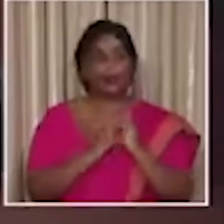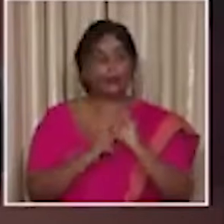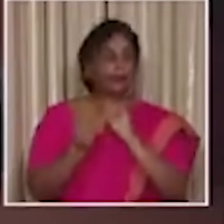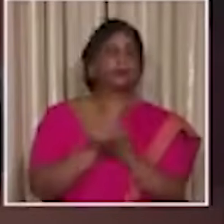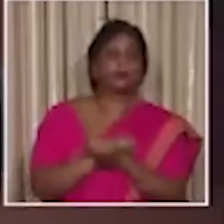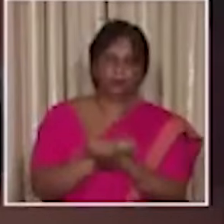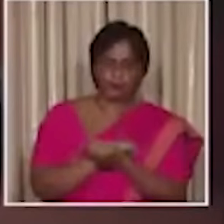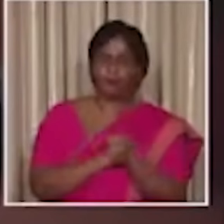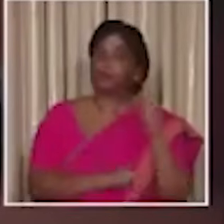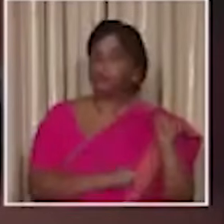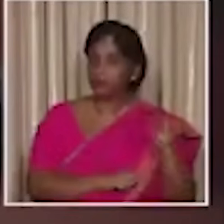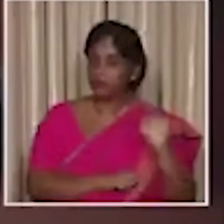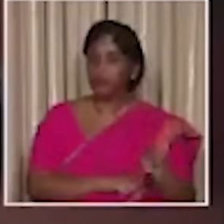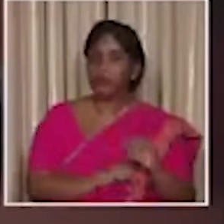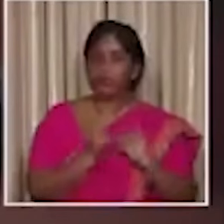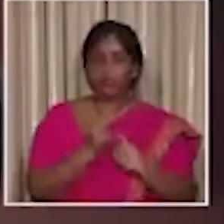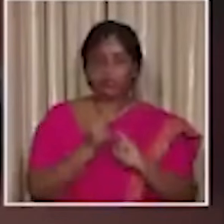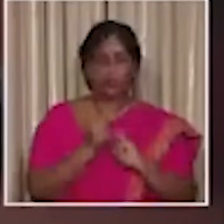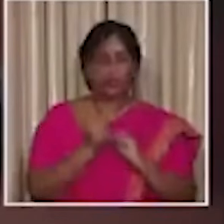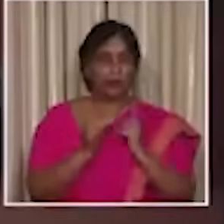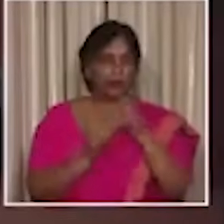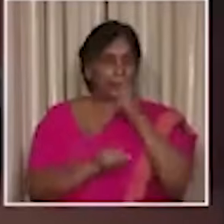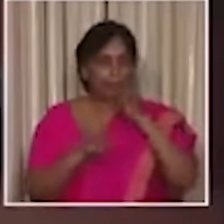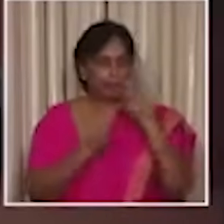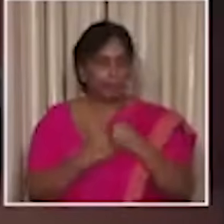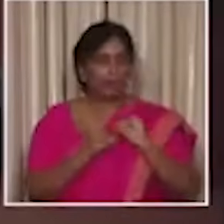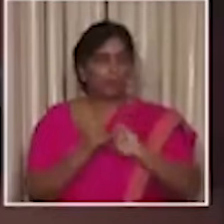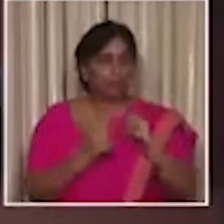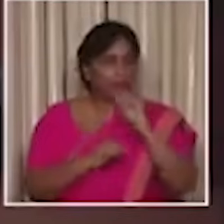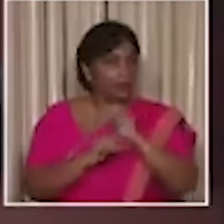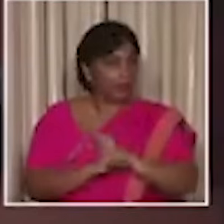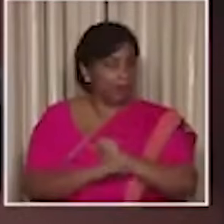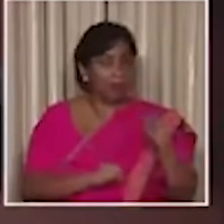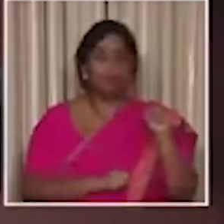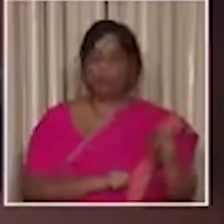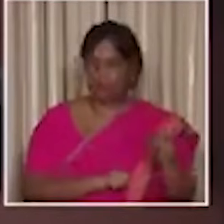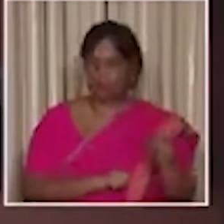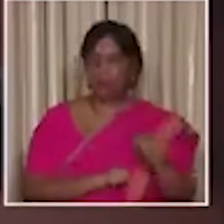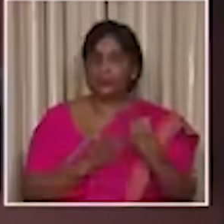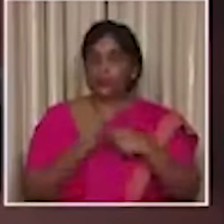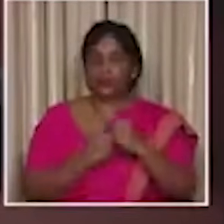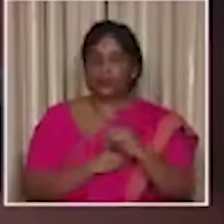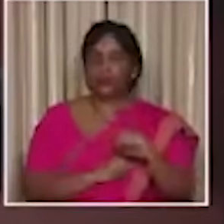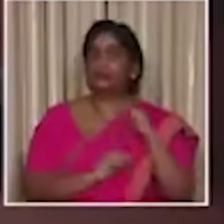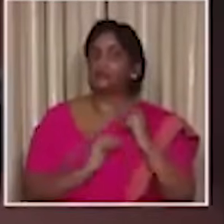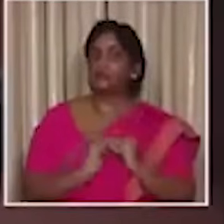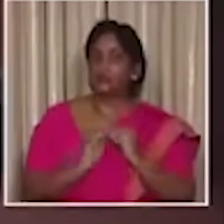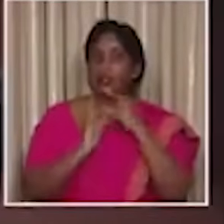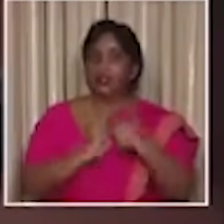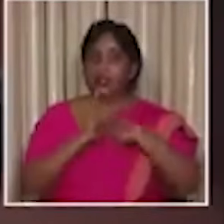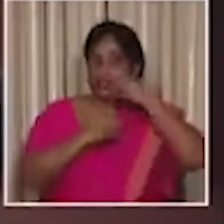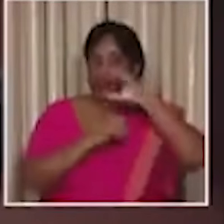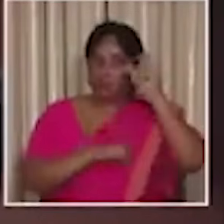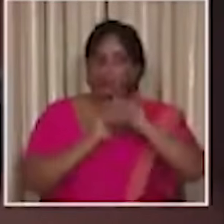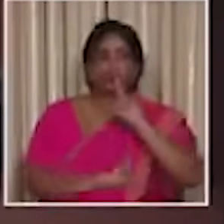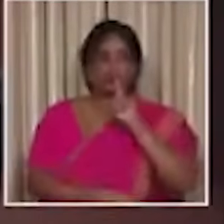යුතුයි. මේ සඳහා සල්පියුරි කම්ලය අවශ්‍ය වන අතර සල්පියුරි කම්ලය නොමැතිවද මෙහි ද්‍රව්‍යතාවය වැඩි කළ හැකි බව දේශීය විද්‍යාඥයින් පෙන්වා